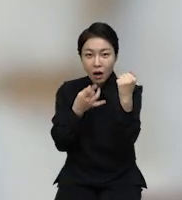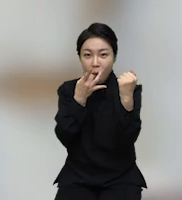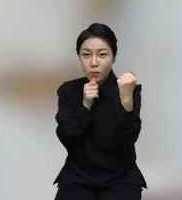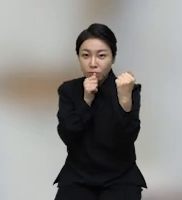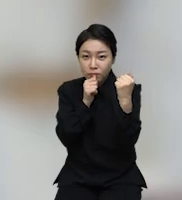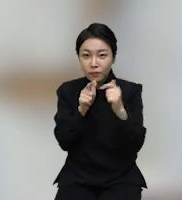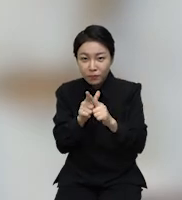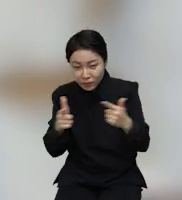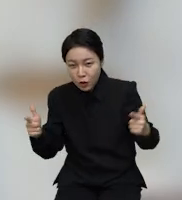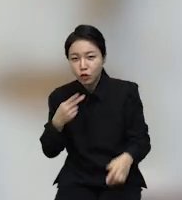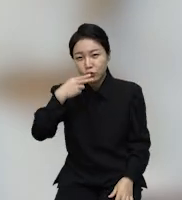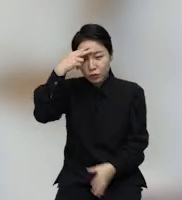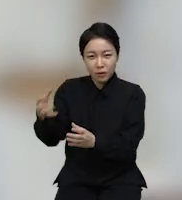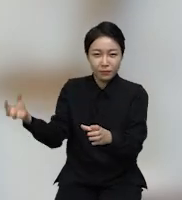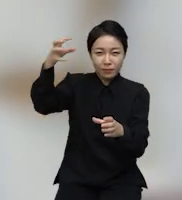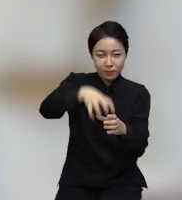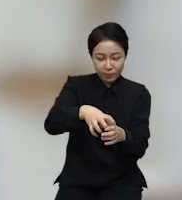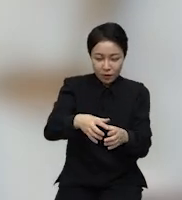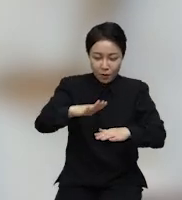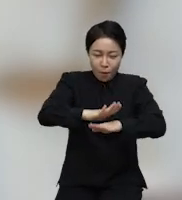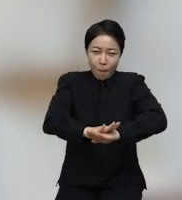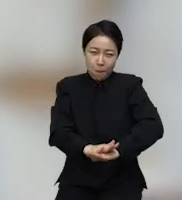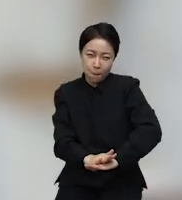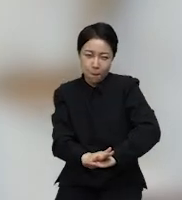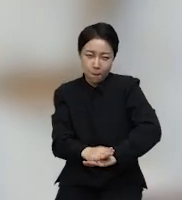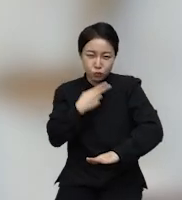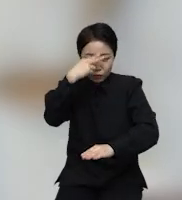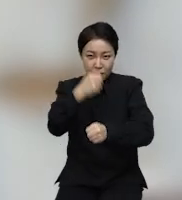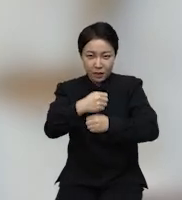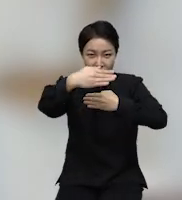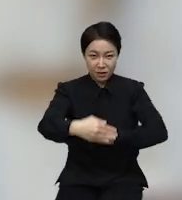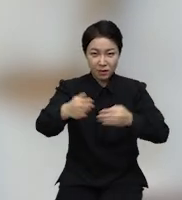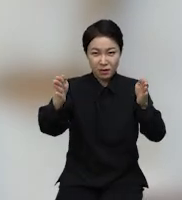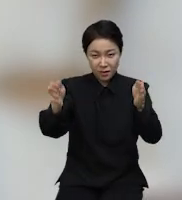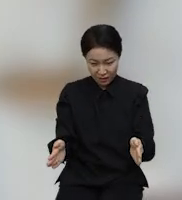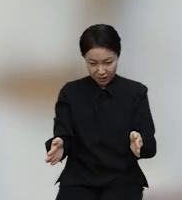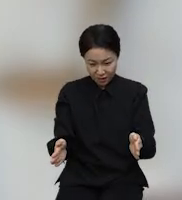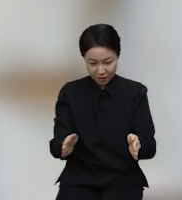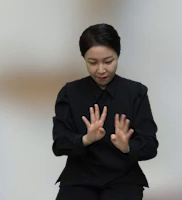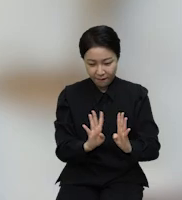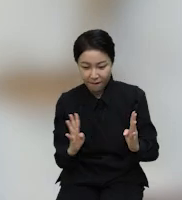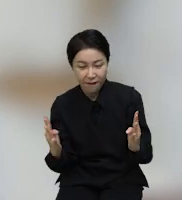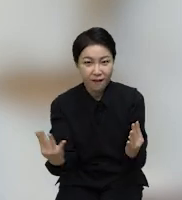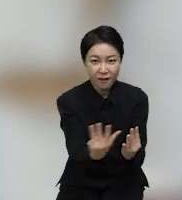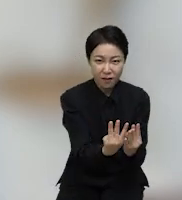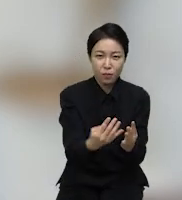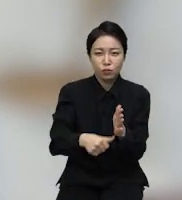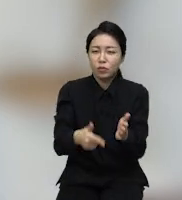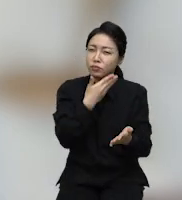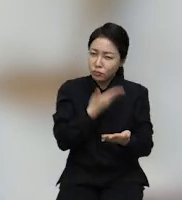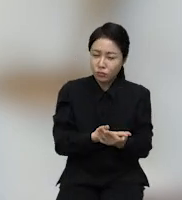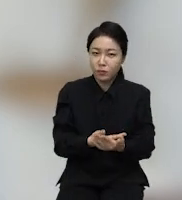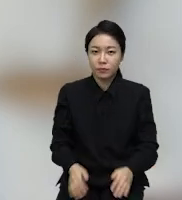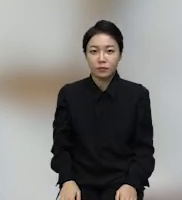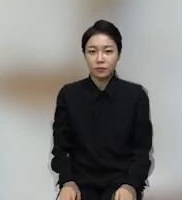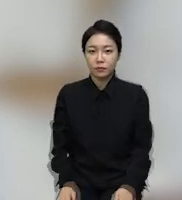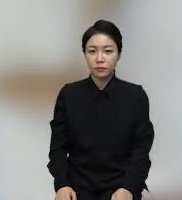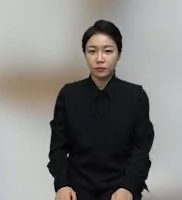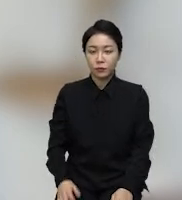수확해서 걸러낸 곡물로 술을 담그기도 했는데 이때 누룩틀과 용수는 담그는 데에 중요한